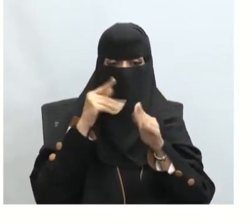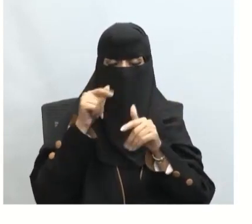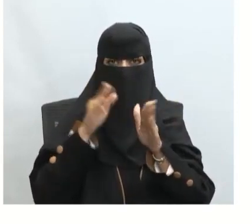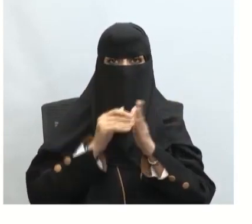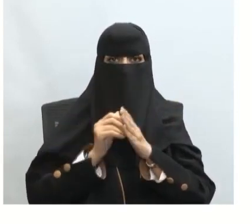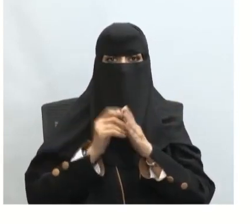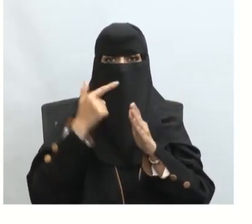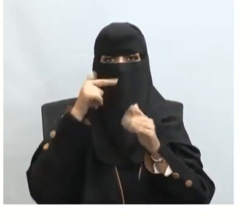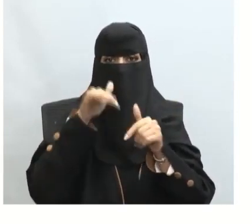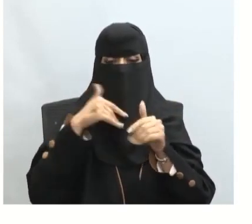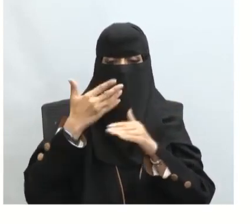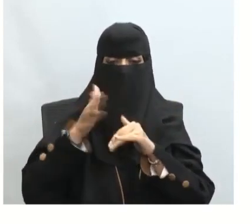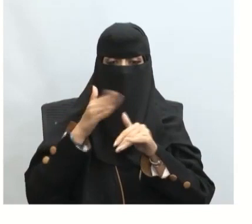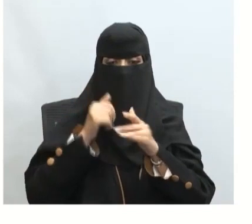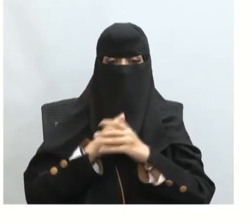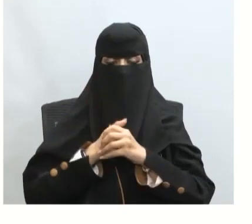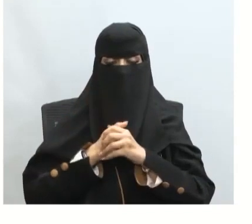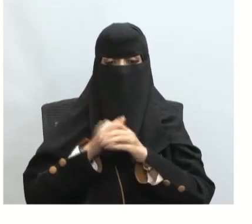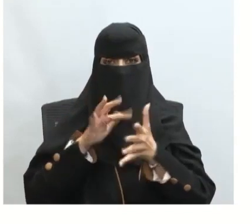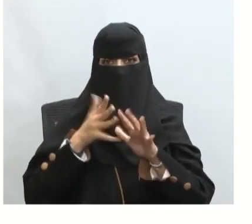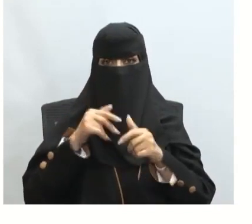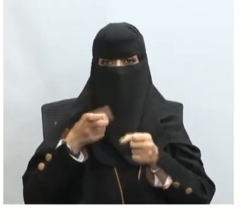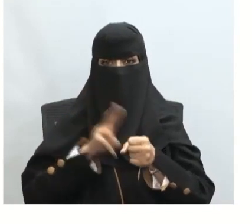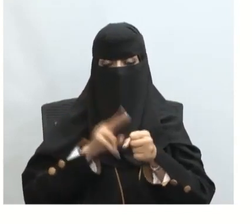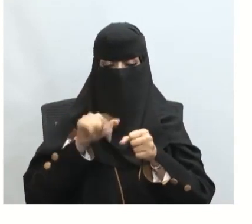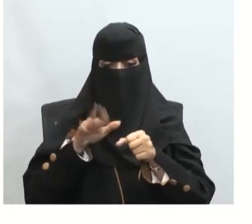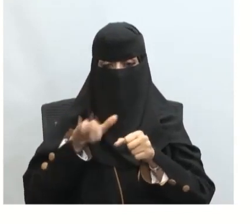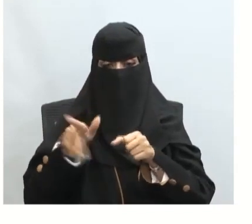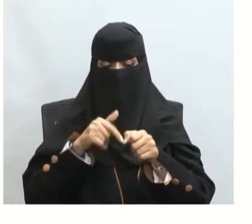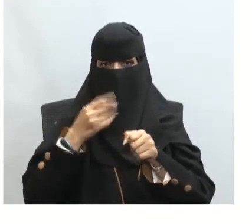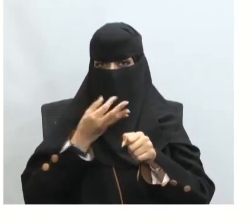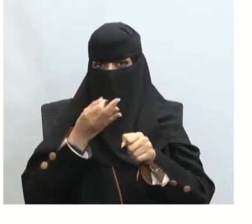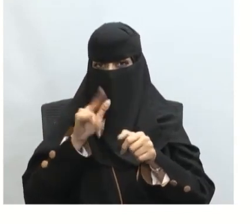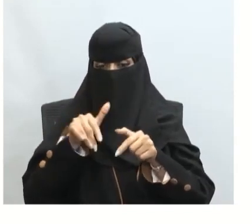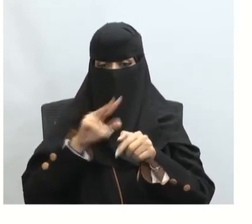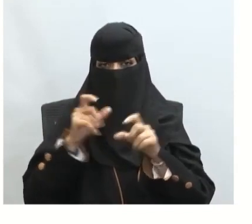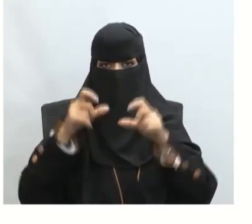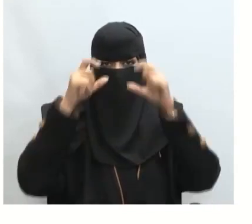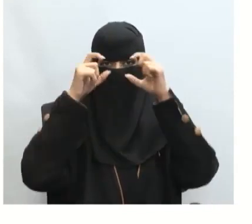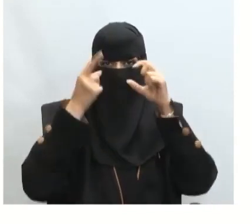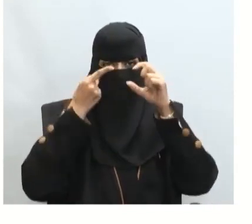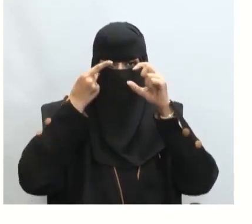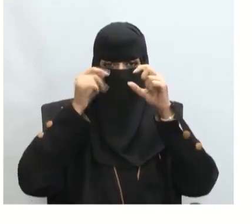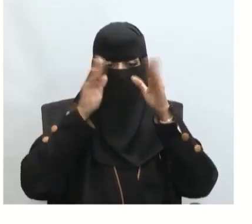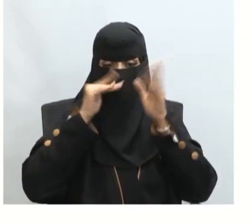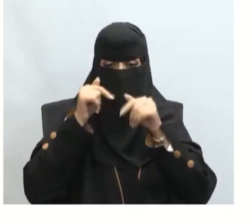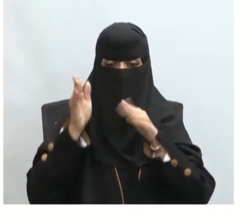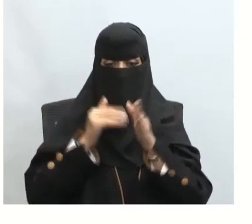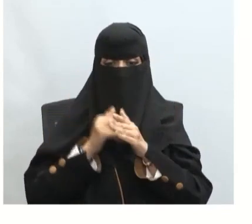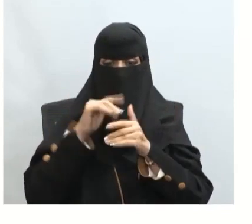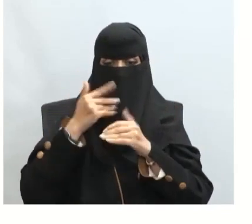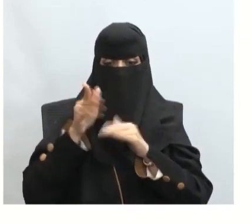اتش 3 طبعا حسب التكرار موجود هنا مثل ما قلنا في العدسات بولي بروبيلين